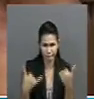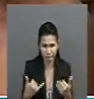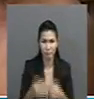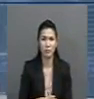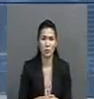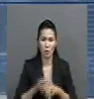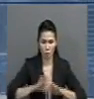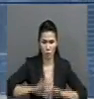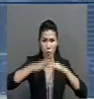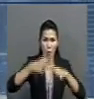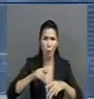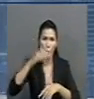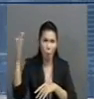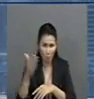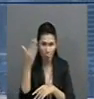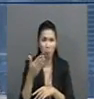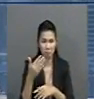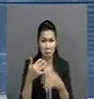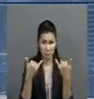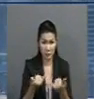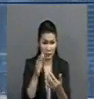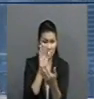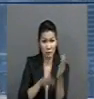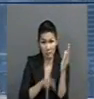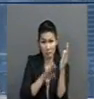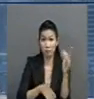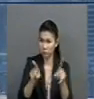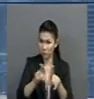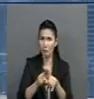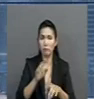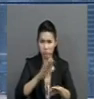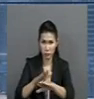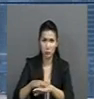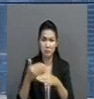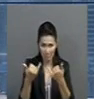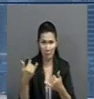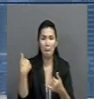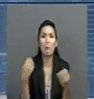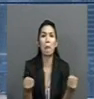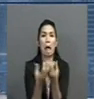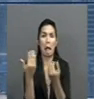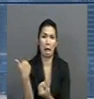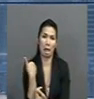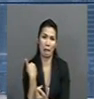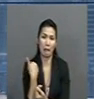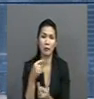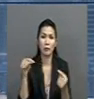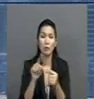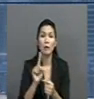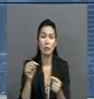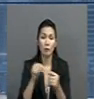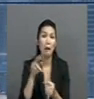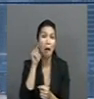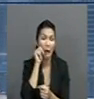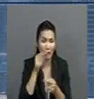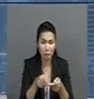ลมที่มันแรงนะฮะโดยเฉพาะในพื้นที่ภาคใต้ที่ประกาศเตือนเอาไว้นะฮะล่าสุดก็มีอุบัติเหตุเกิดขึ้นครับเป็นอุบัติเหตุทางน้ำนะ